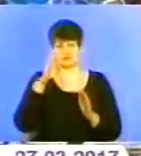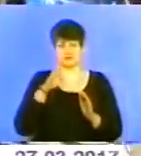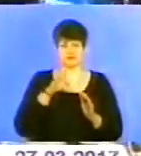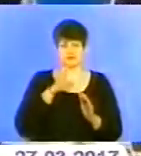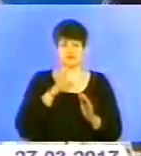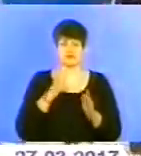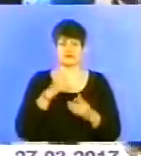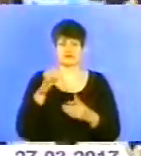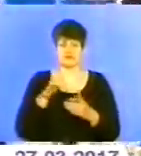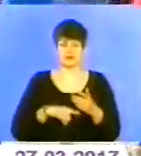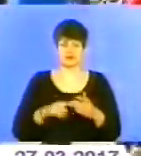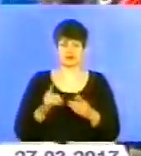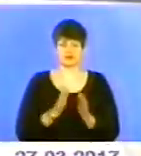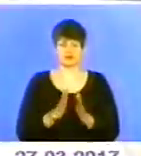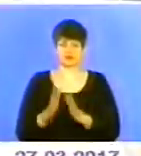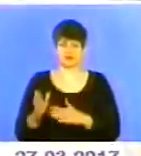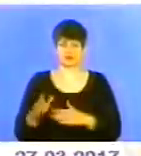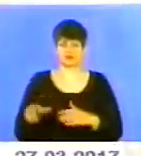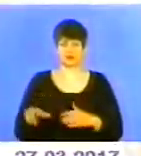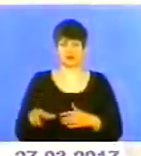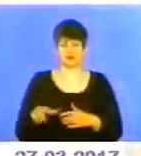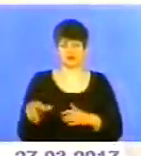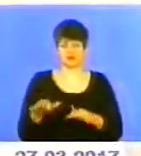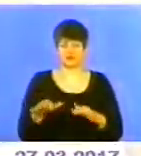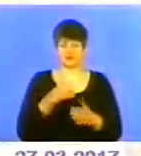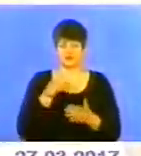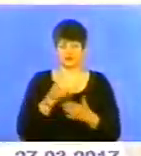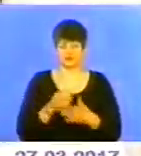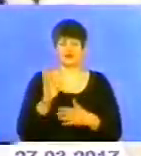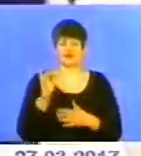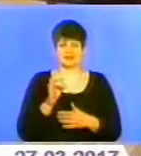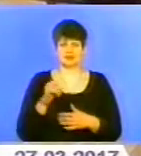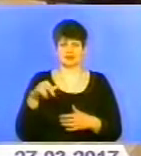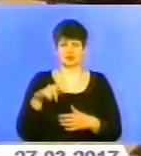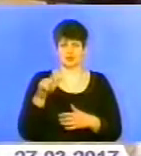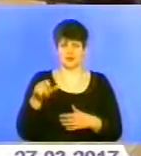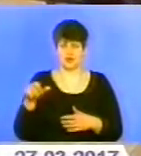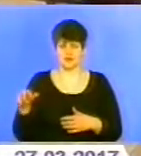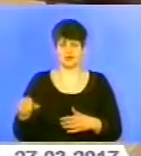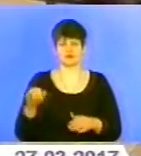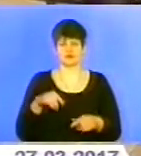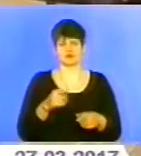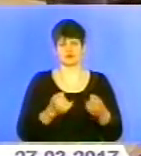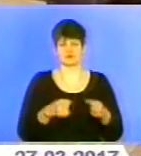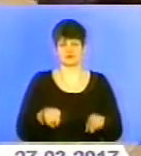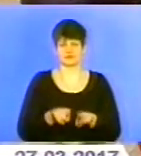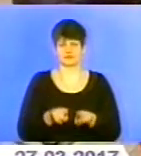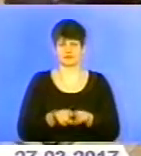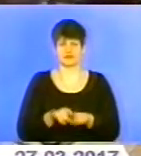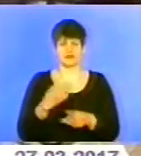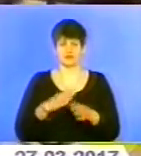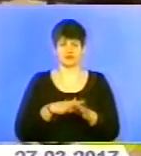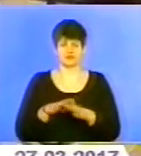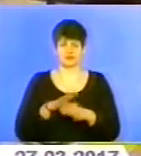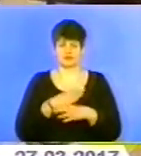переконані, що за безпеку дорожнього руху відповідають не тільки водії, але й пішоходи. Пішоходи, якщо ви, наприклад, не будуть дотримуватись правил руху,